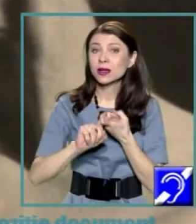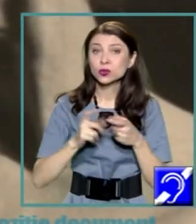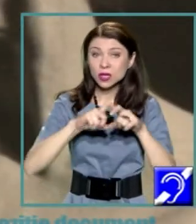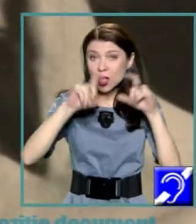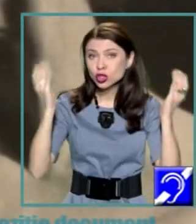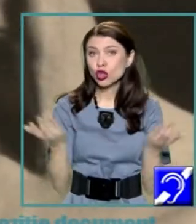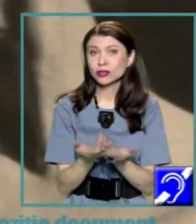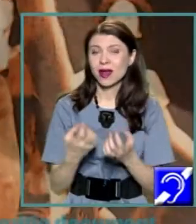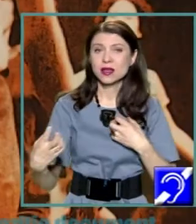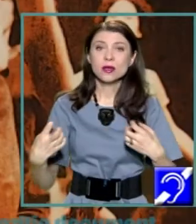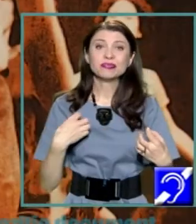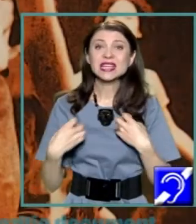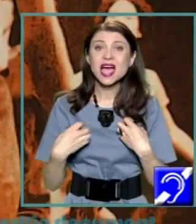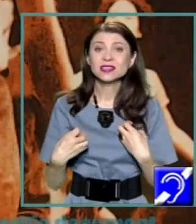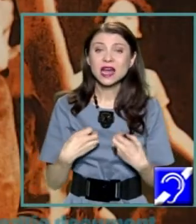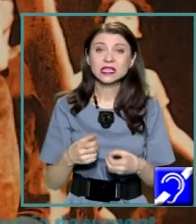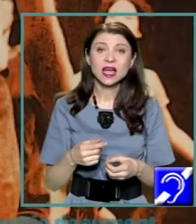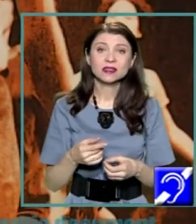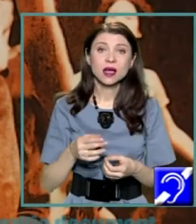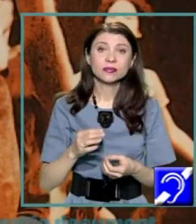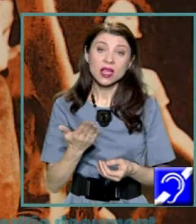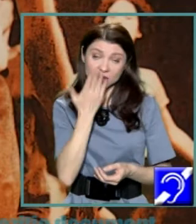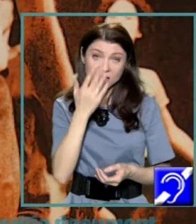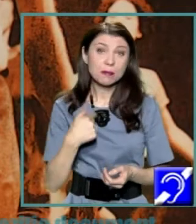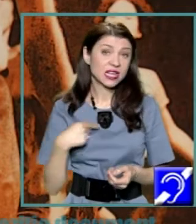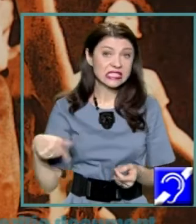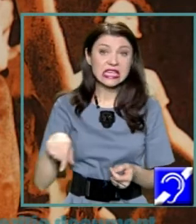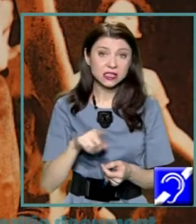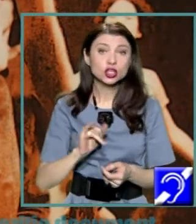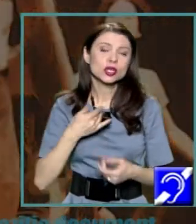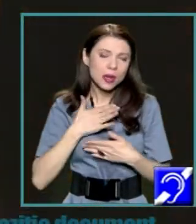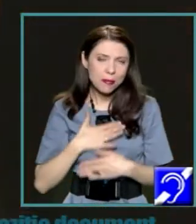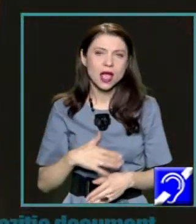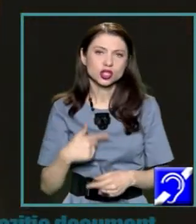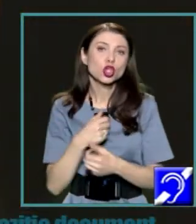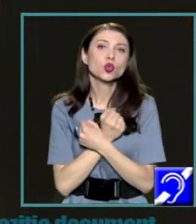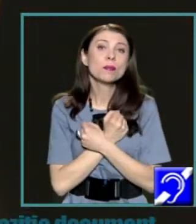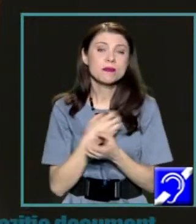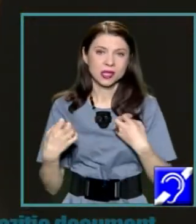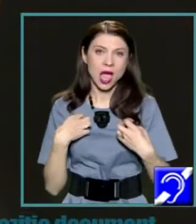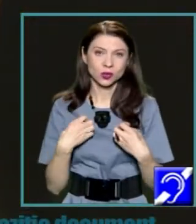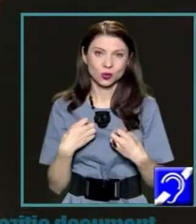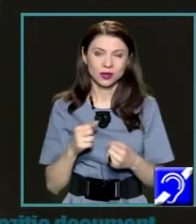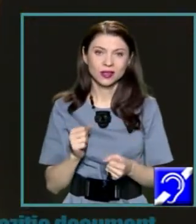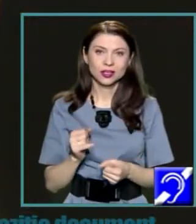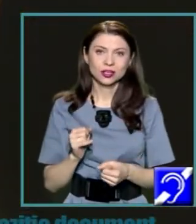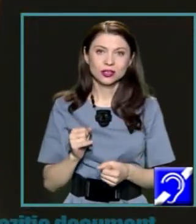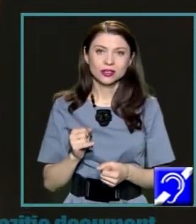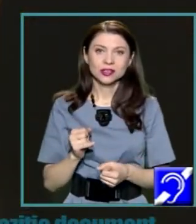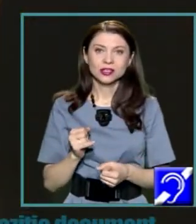Și teatralitatea mă și reprezintă, ne reprezintă și ne și place. O iubim. Iubim teatrul și